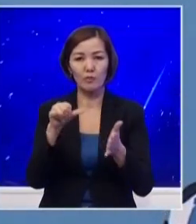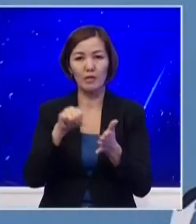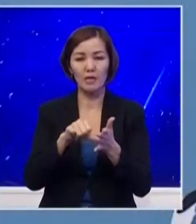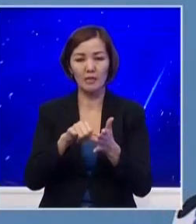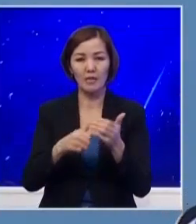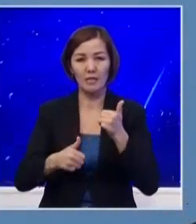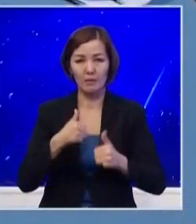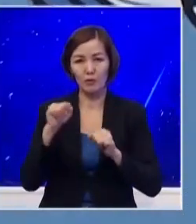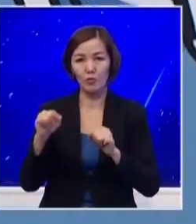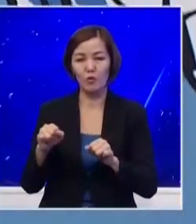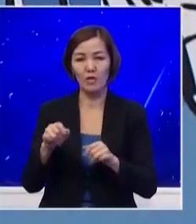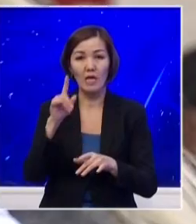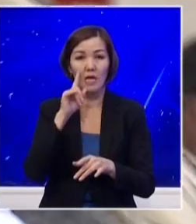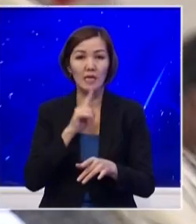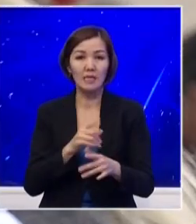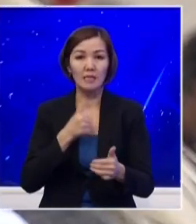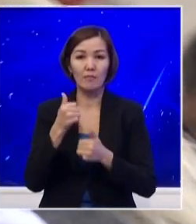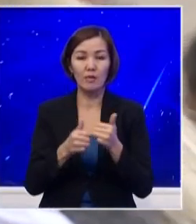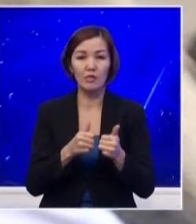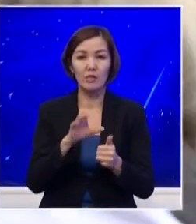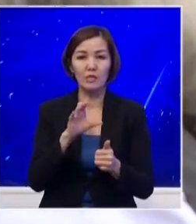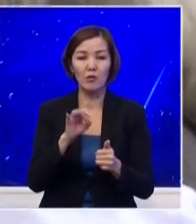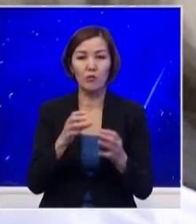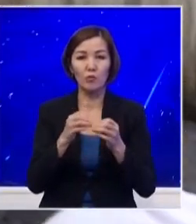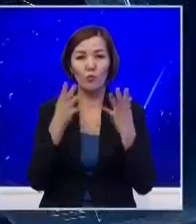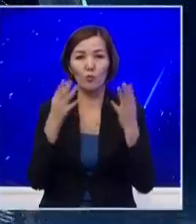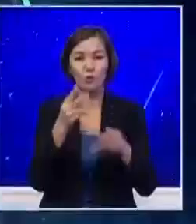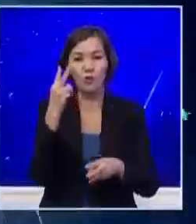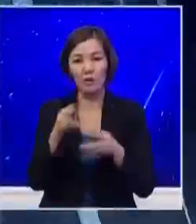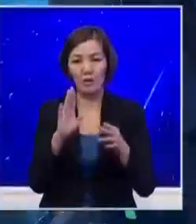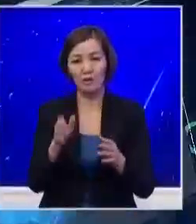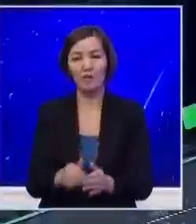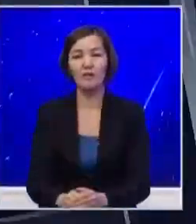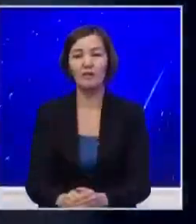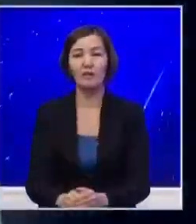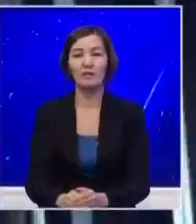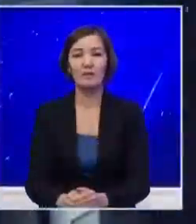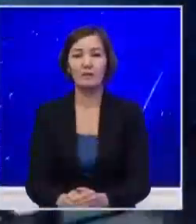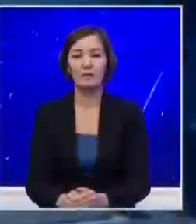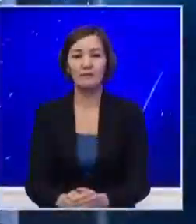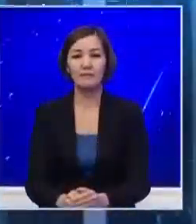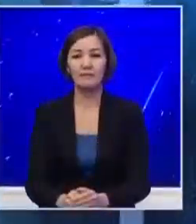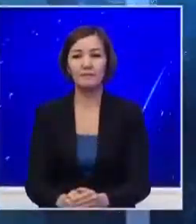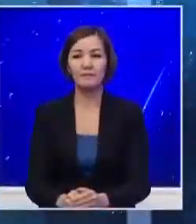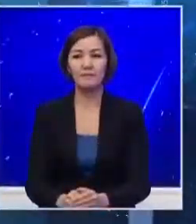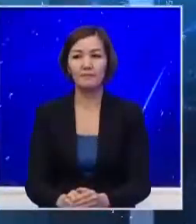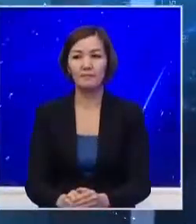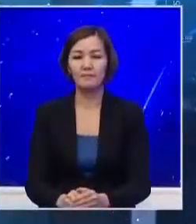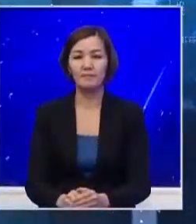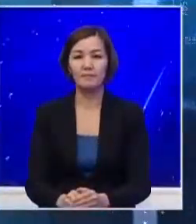ел намысын қорғайды. Ал Қазақстан біріншілігі сәуір айының 10 күні аяқталады. Жарқын Нұрланұлы, Жасұлан Шымкенже, Жетісу телеарнасы.